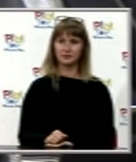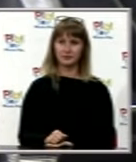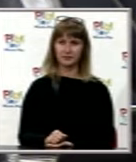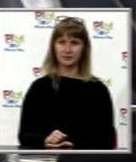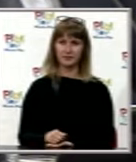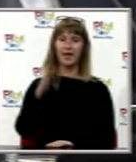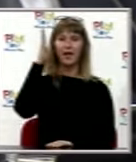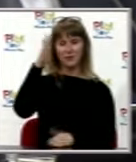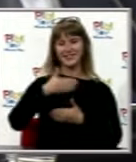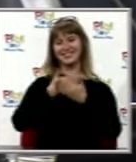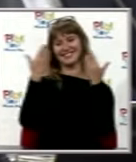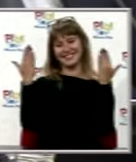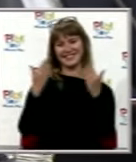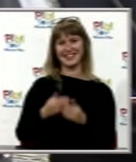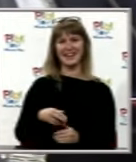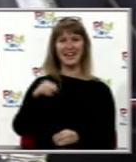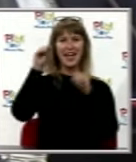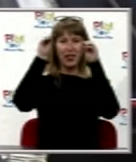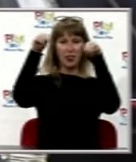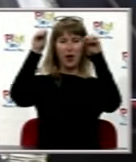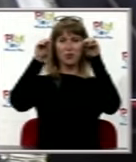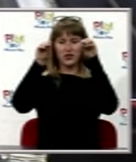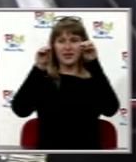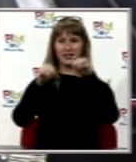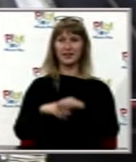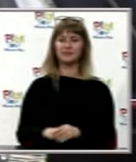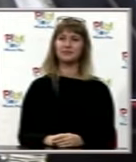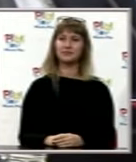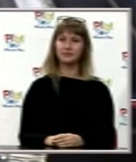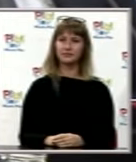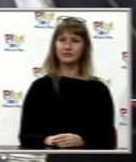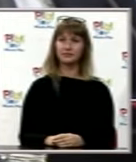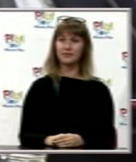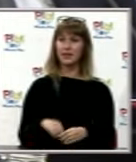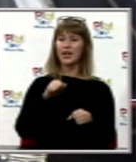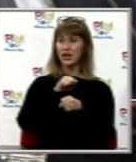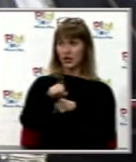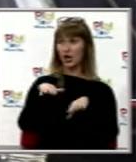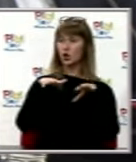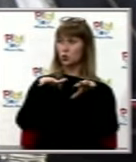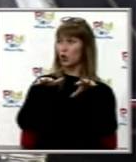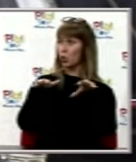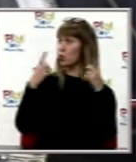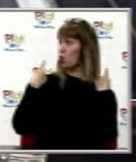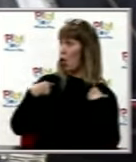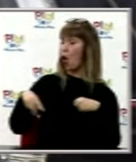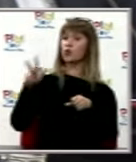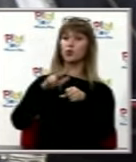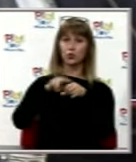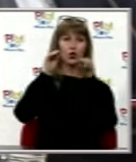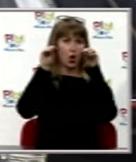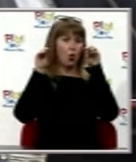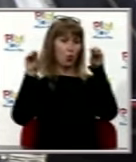Dzień Nauczyciela, Święto Edukacji. Wśród radnych jest dużo pedagogów i pracujących, i